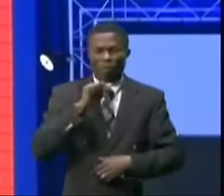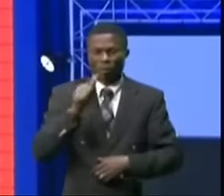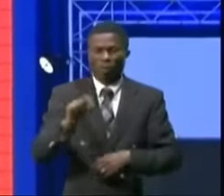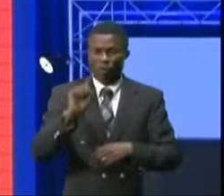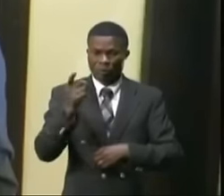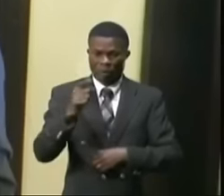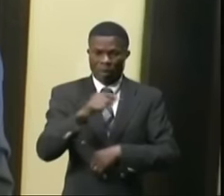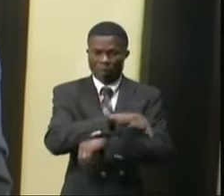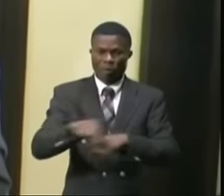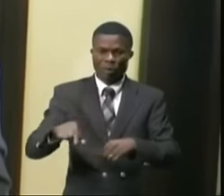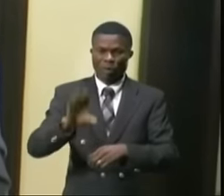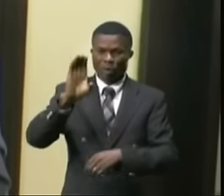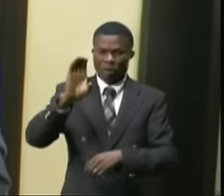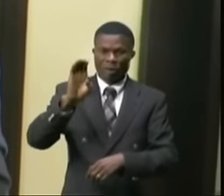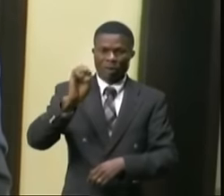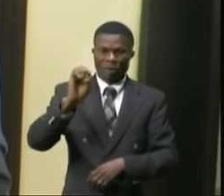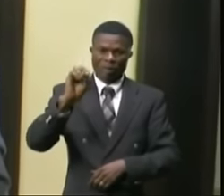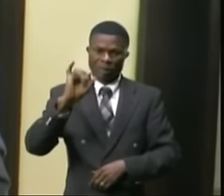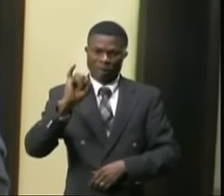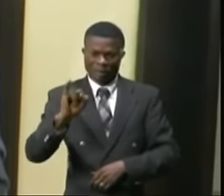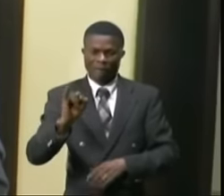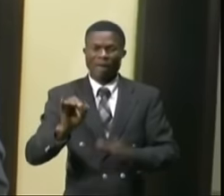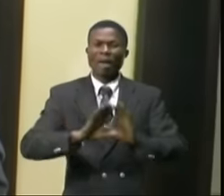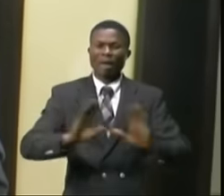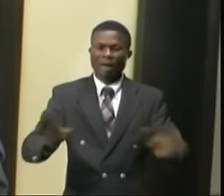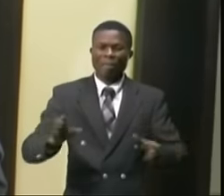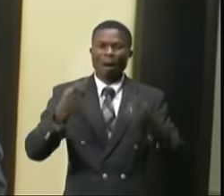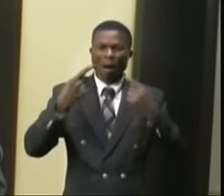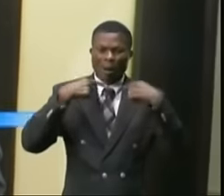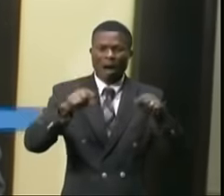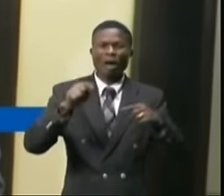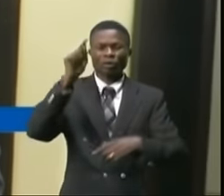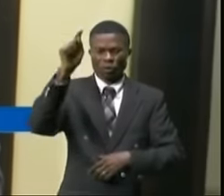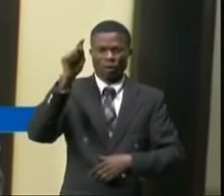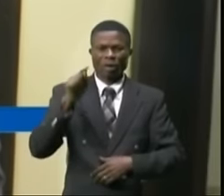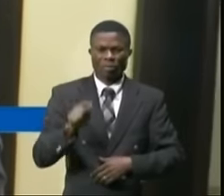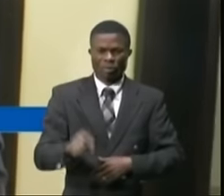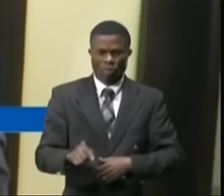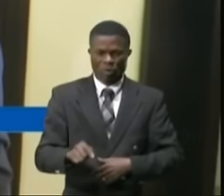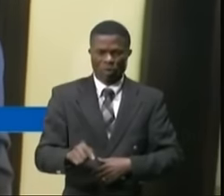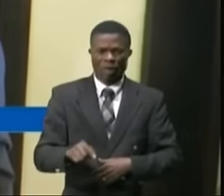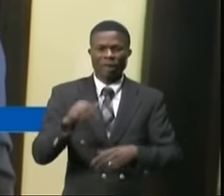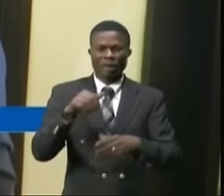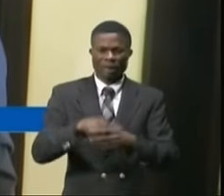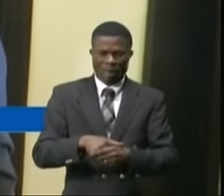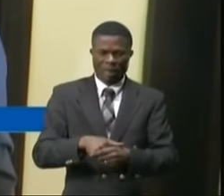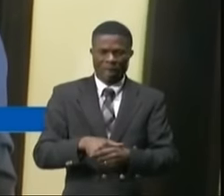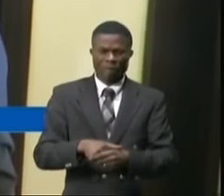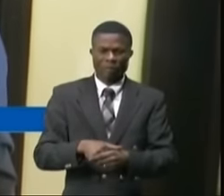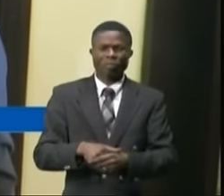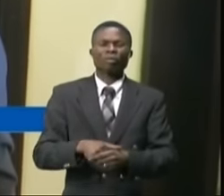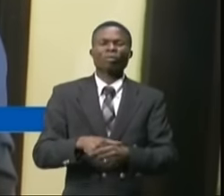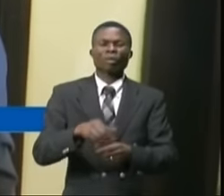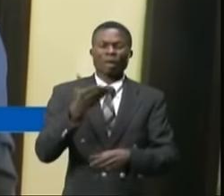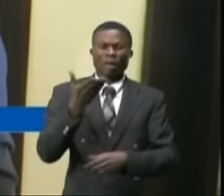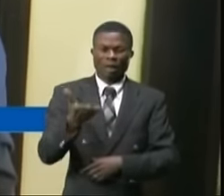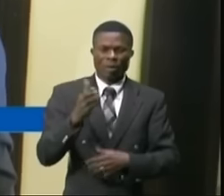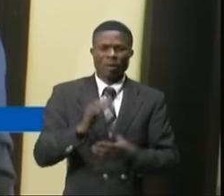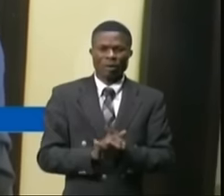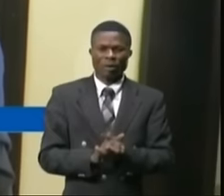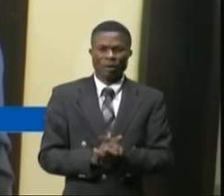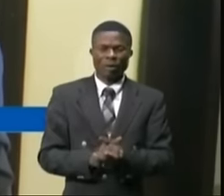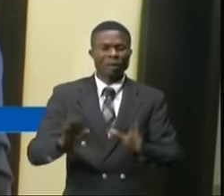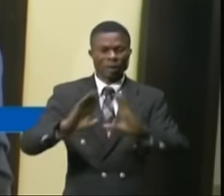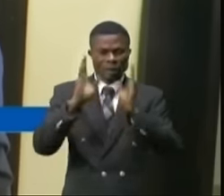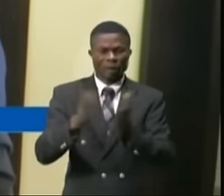Seule la Commission électorale nationale indépendante est habilitée de publier les résultats de